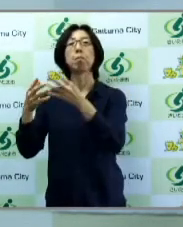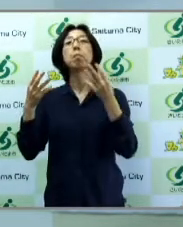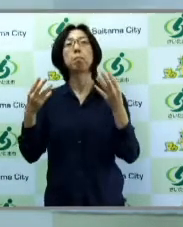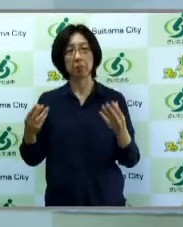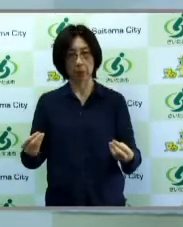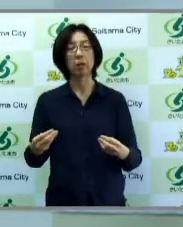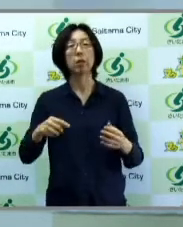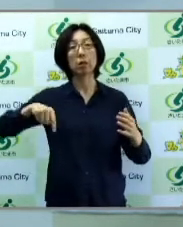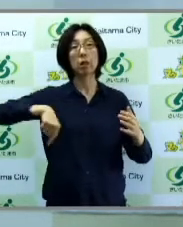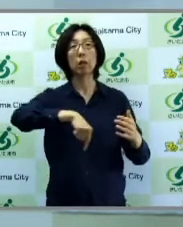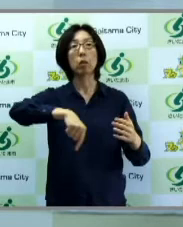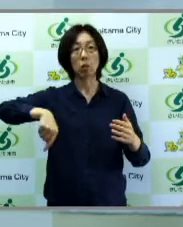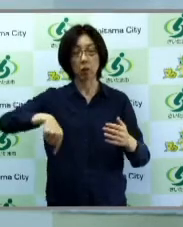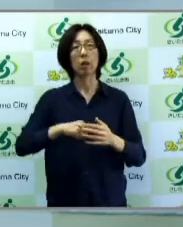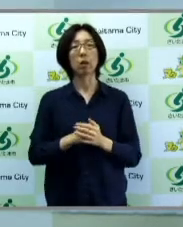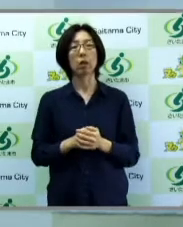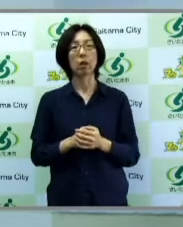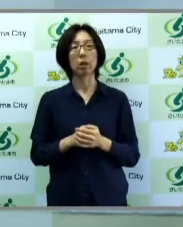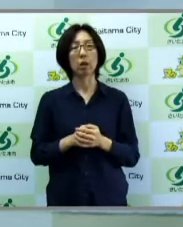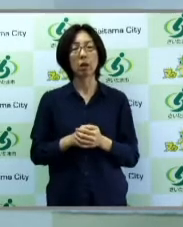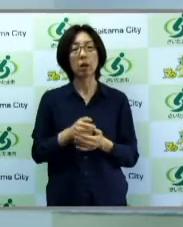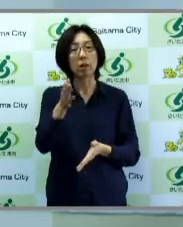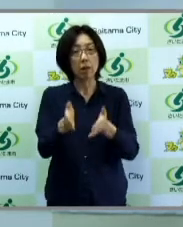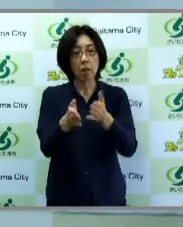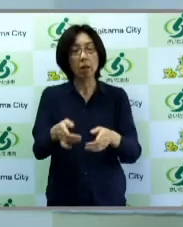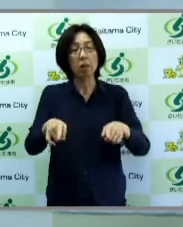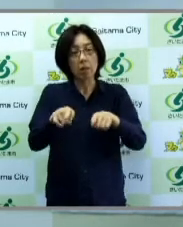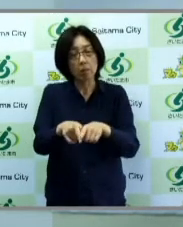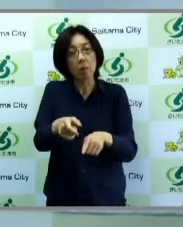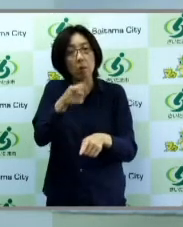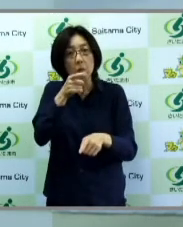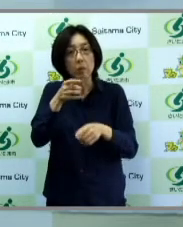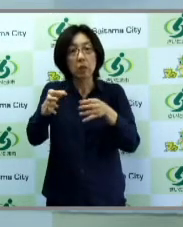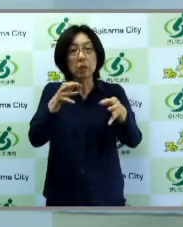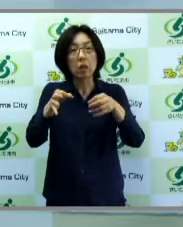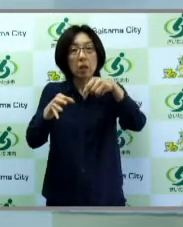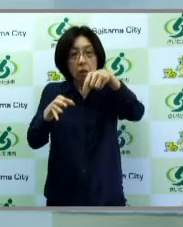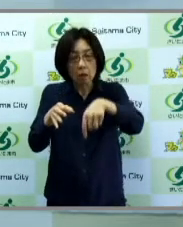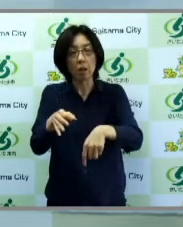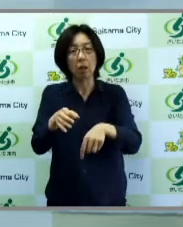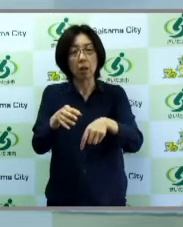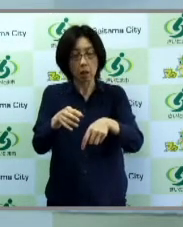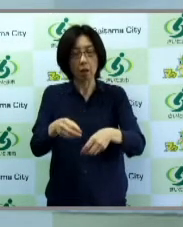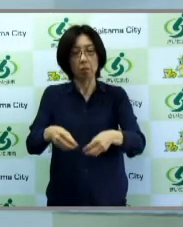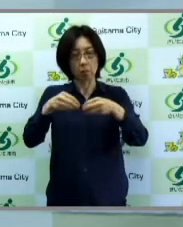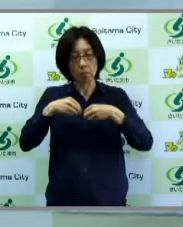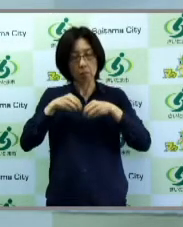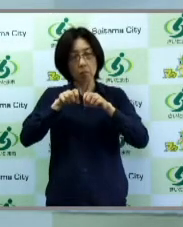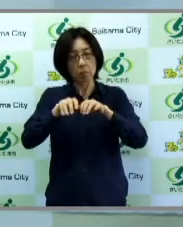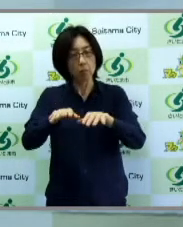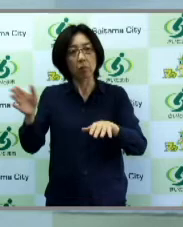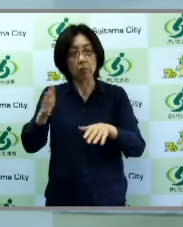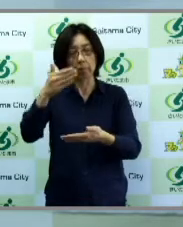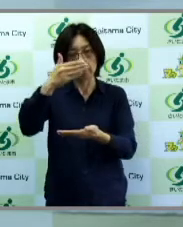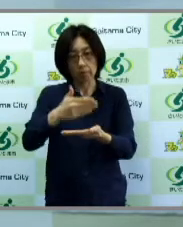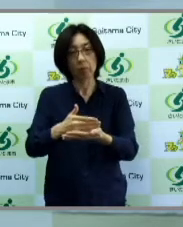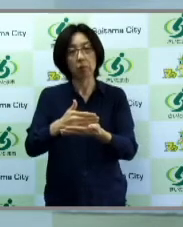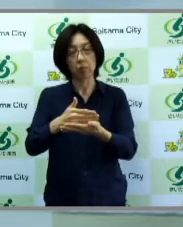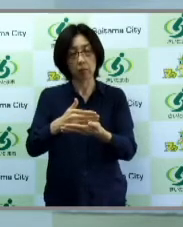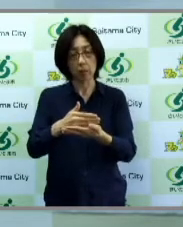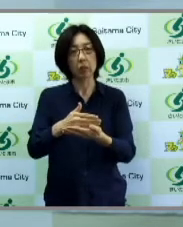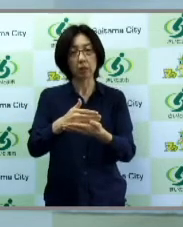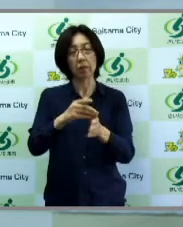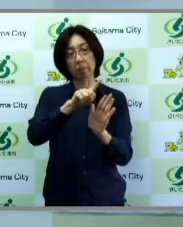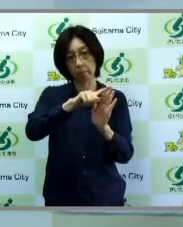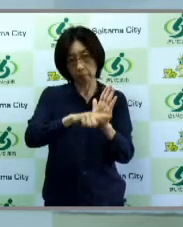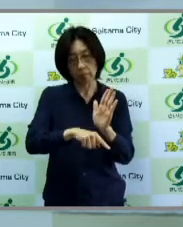内容は、社交飲食業における新型コロナウイルス感染拡大予防ガイドラインに即した対応をして